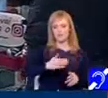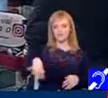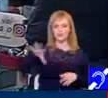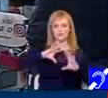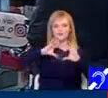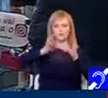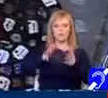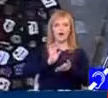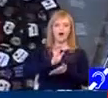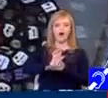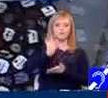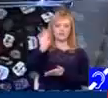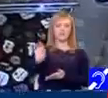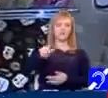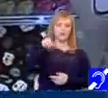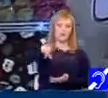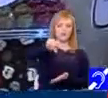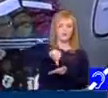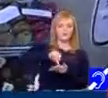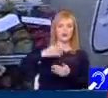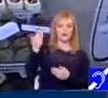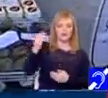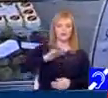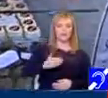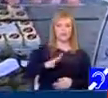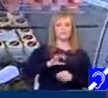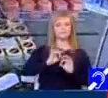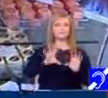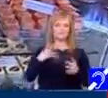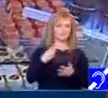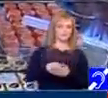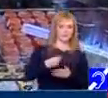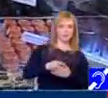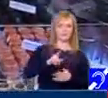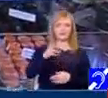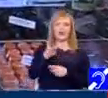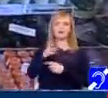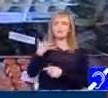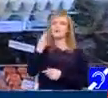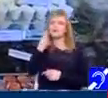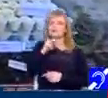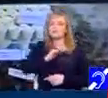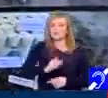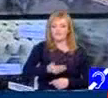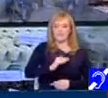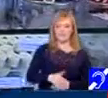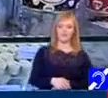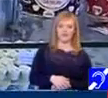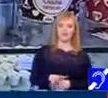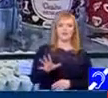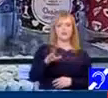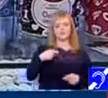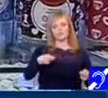trimis reprezentanții pentru a-i convinge pe vizitatori că au cele mai bune produse. Se încheie contracte de milioane, dar și distracția este pe